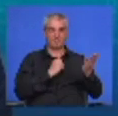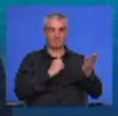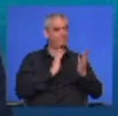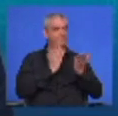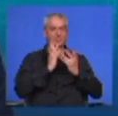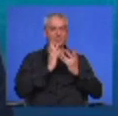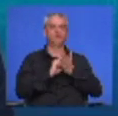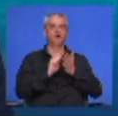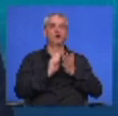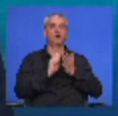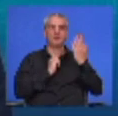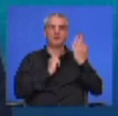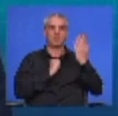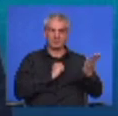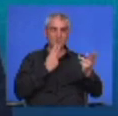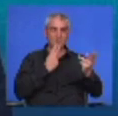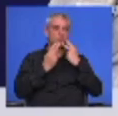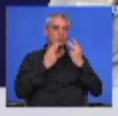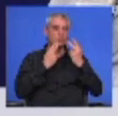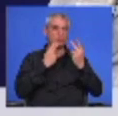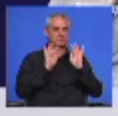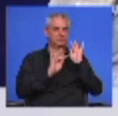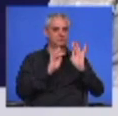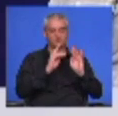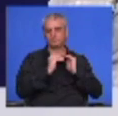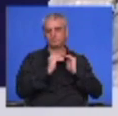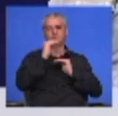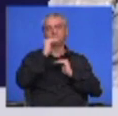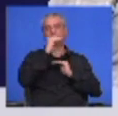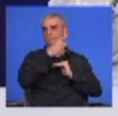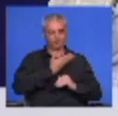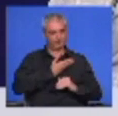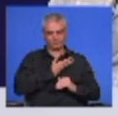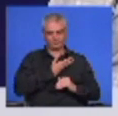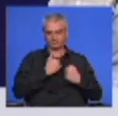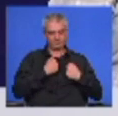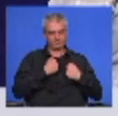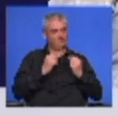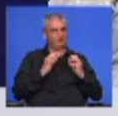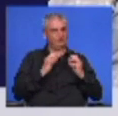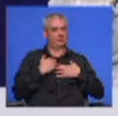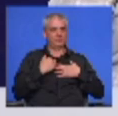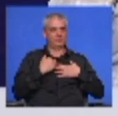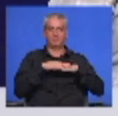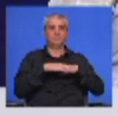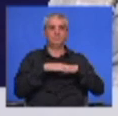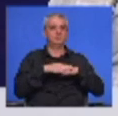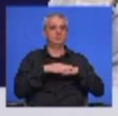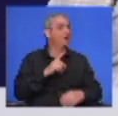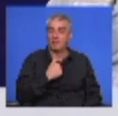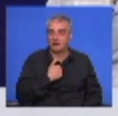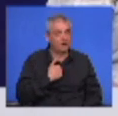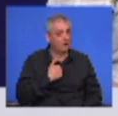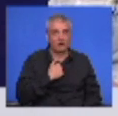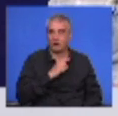שכותבים ברשתות. התגובות הארסיות עולות למעלה, ואתה מקבל מהם, ואני באמת, אני מתנצל בשביל... נועם, אני לא מציעה